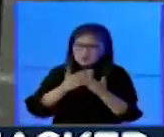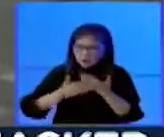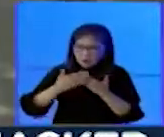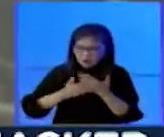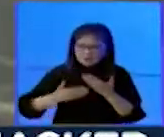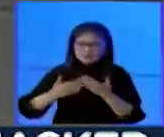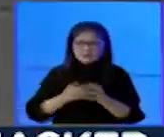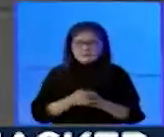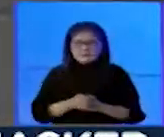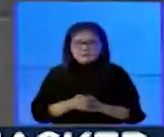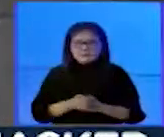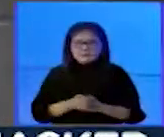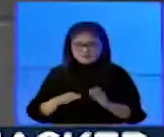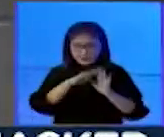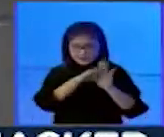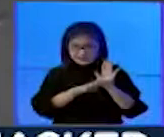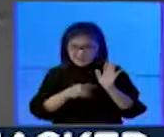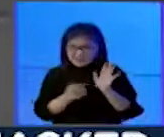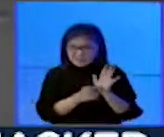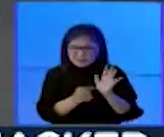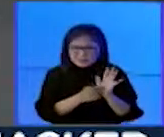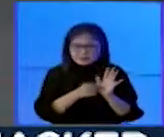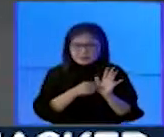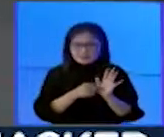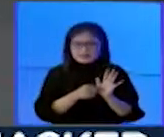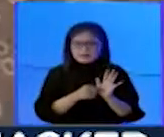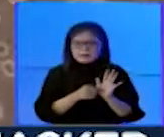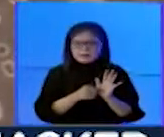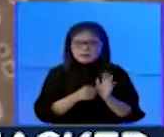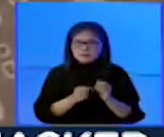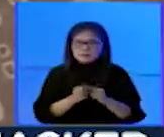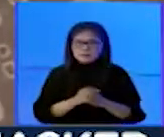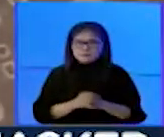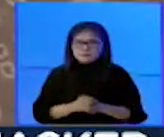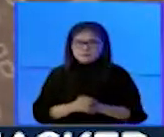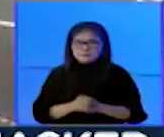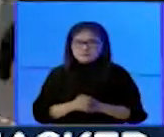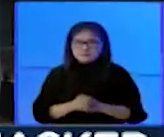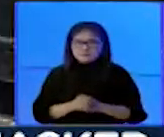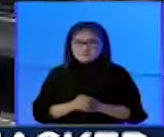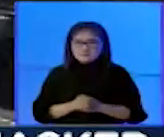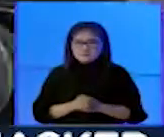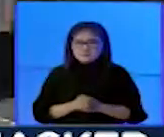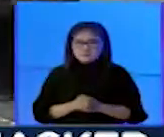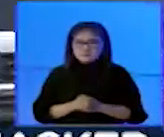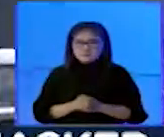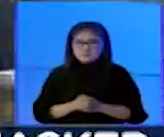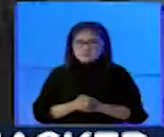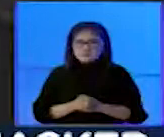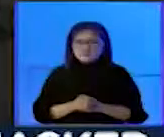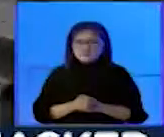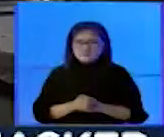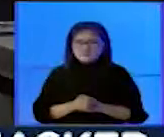udah ada kebijakan, ya masih ada lah yang memang tidak menganggap penting atau